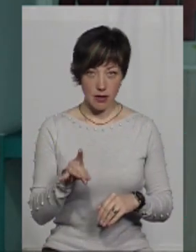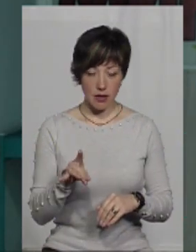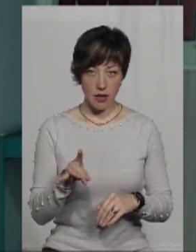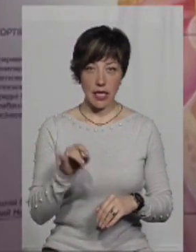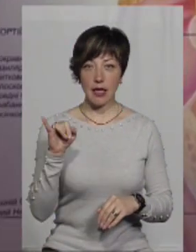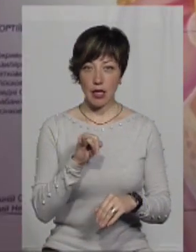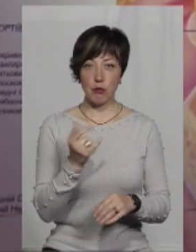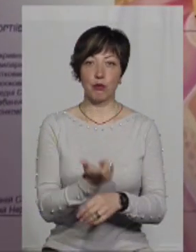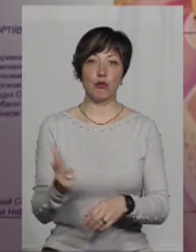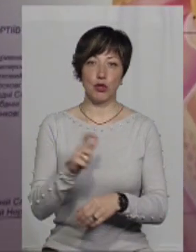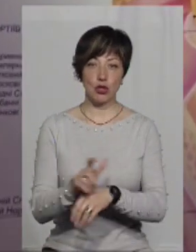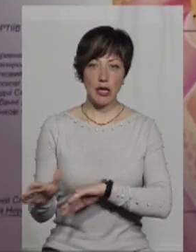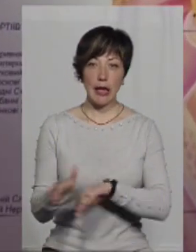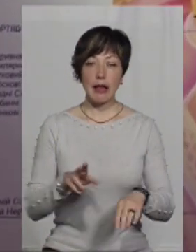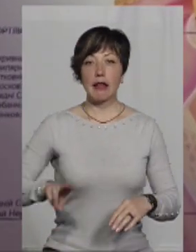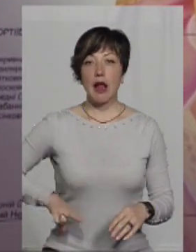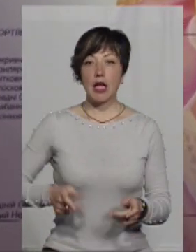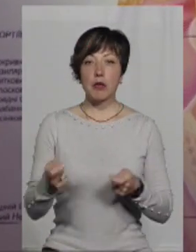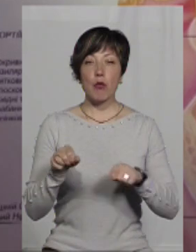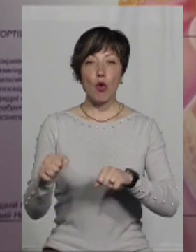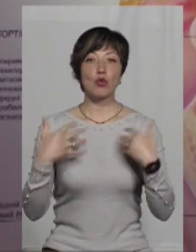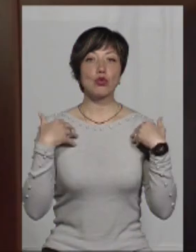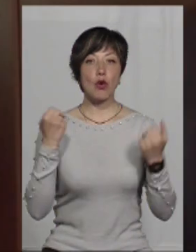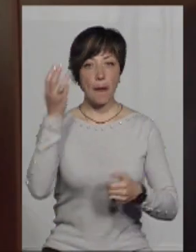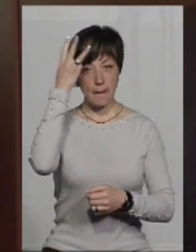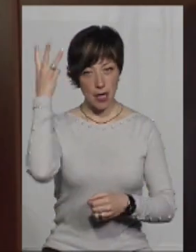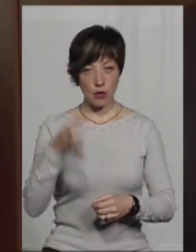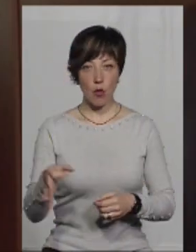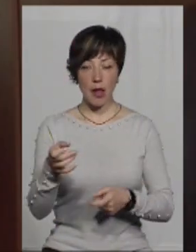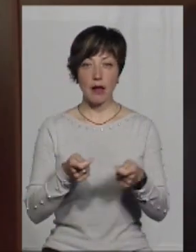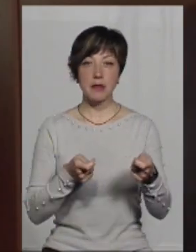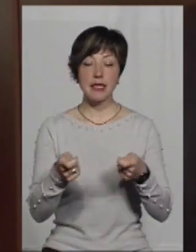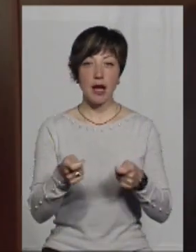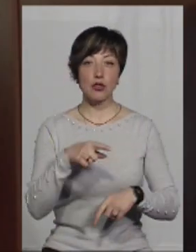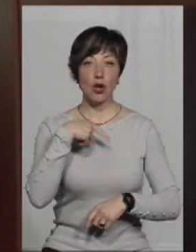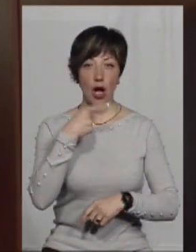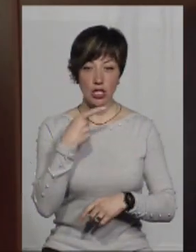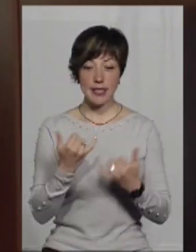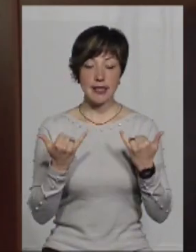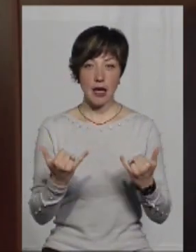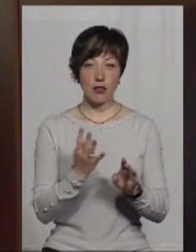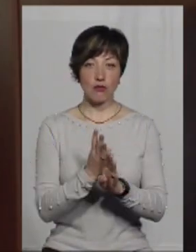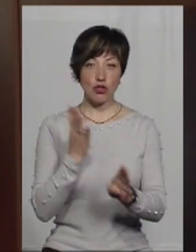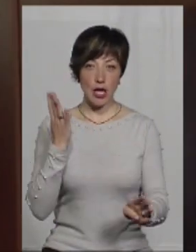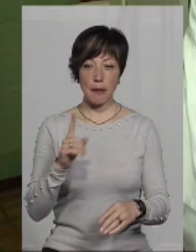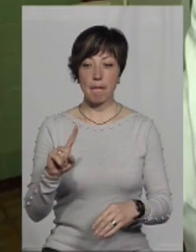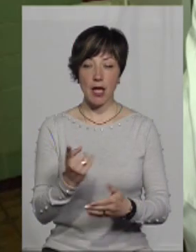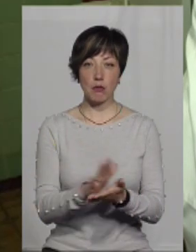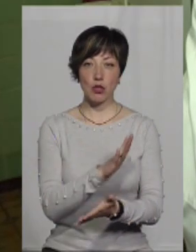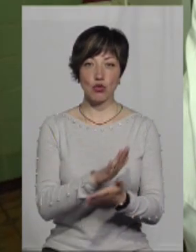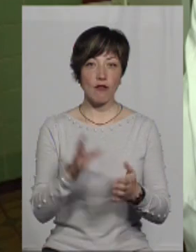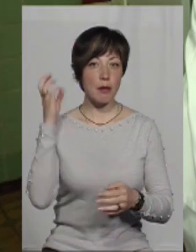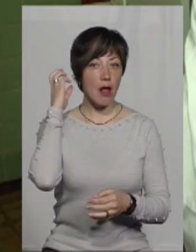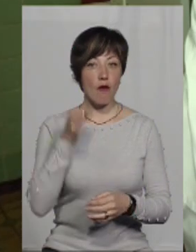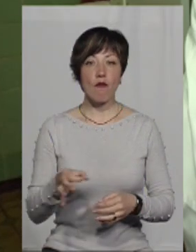гривень і вище. Директор департаменту охорони здоров'я Хмельницької облдержадміністрації Яків Цуглевич каже, зараз у черзі на перший безкоштовний імплантат